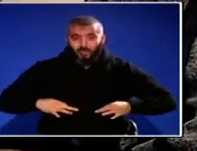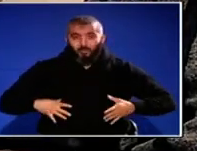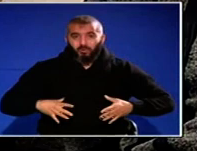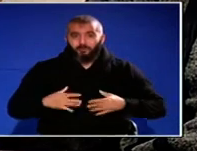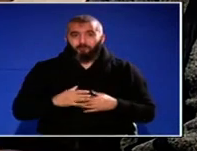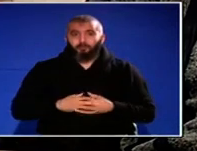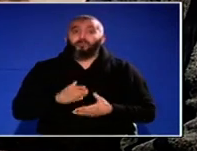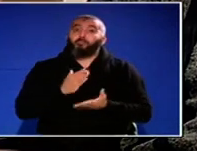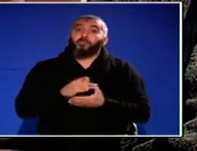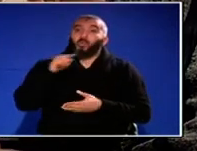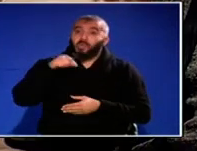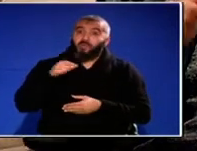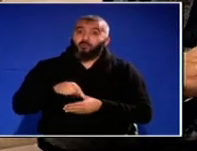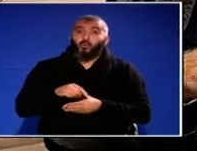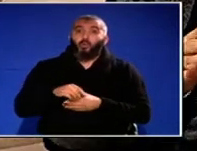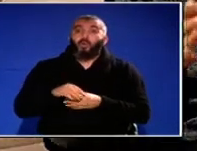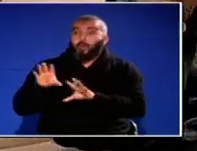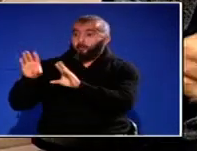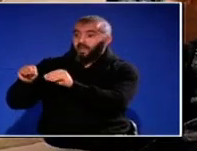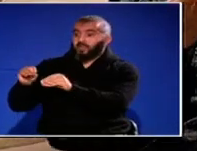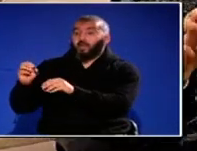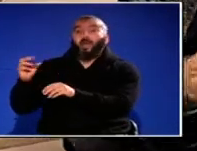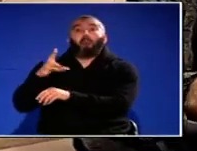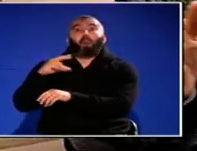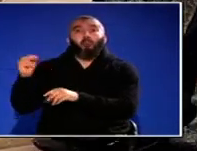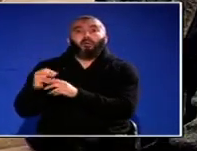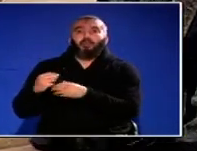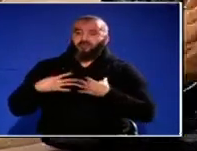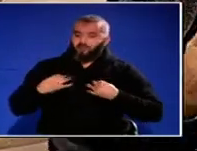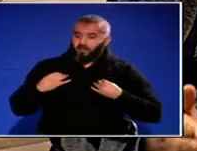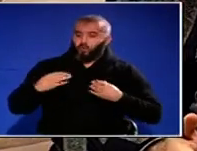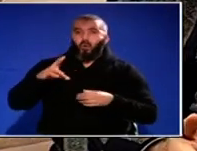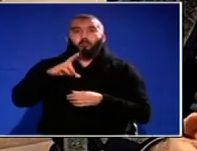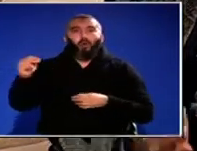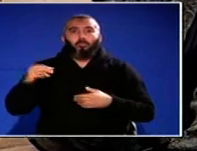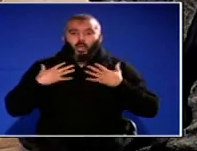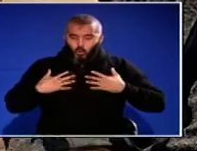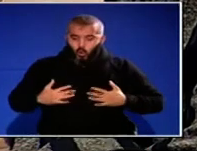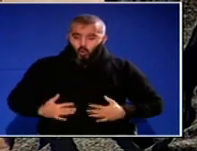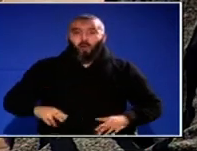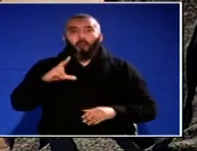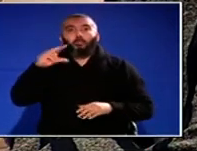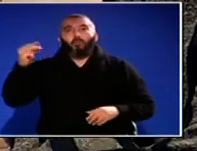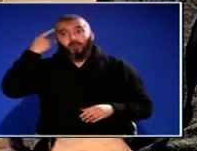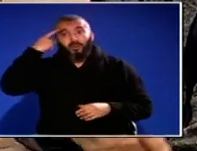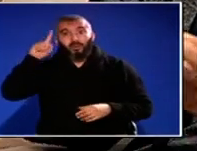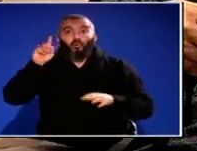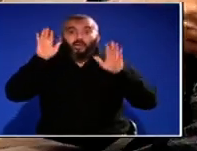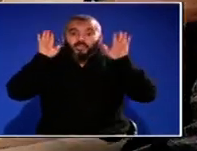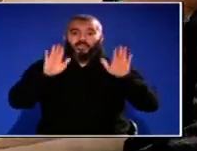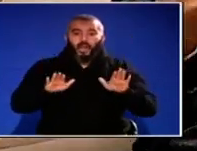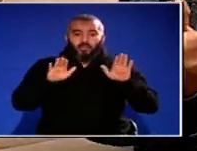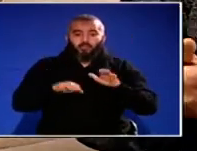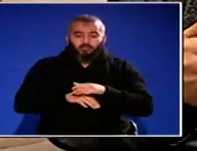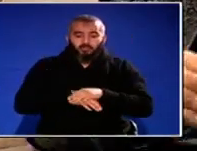عندنا طهارة المكان والثياب، طهارة المكان والثياب والبدن. فالآن هل هو متحكم في هذا الشيء؟ مش متحكم في هذا الشيء. هل هو راه